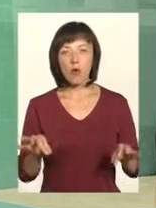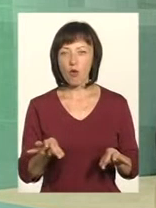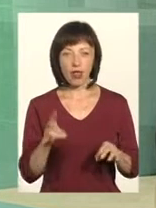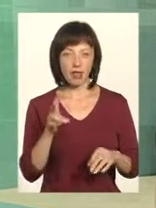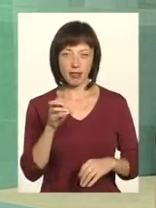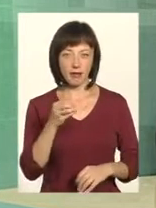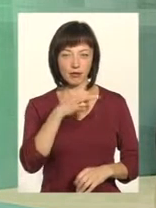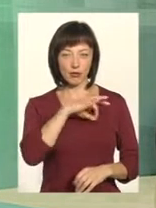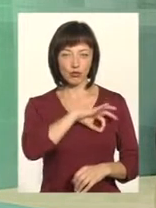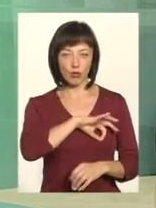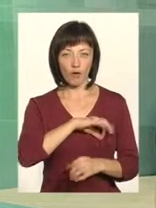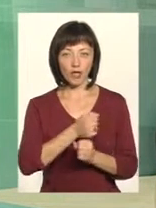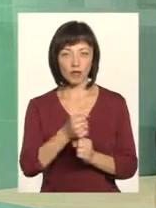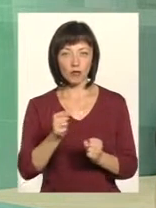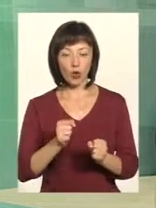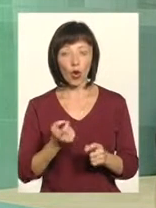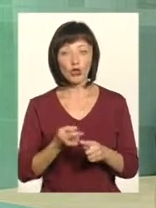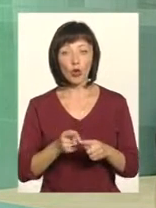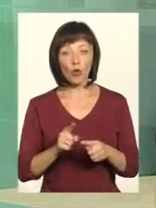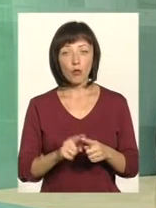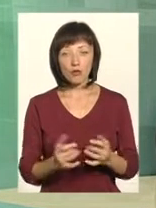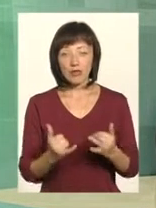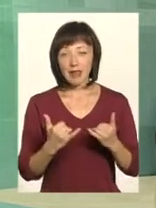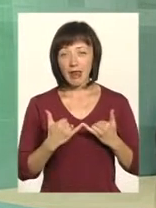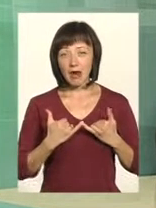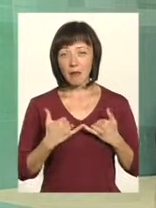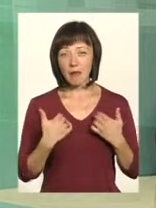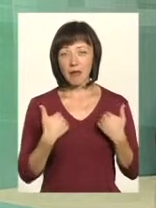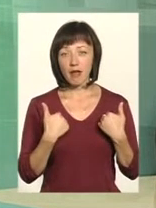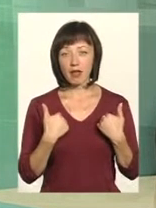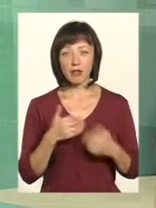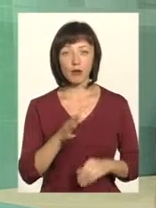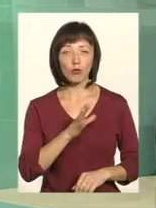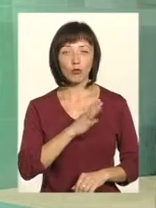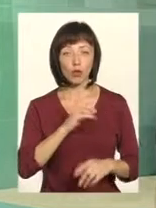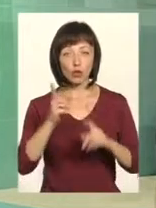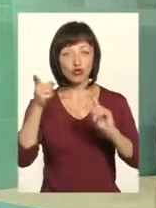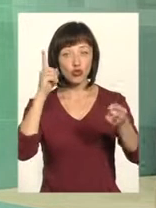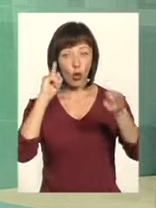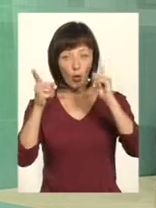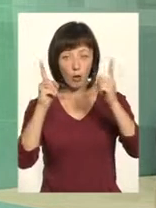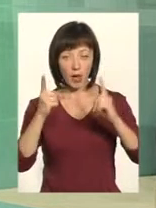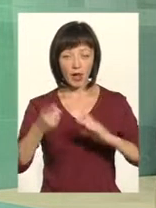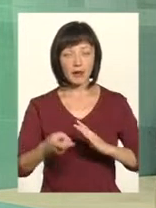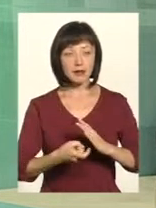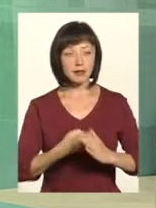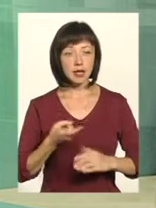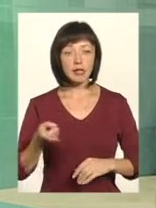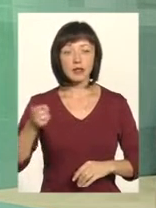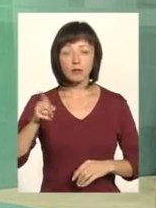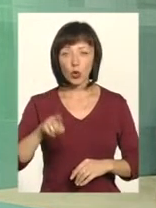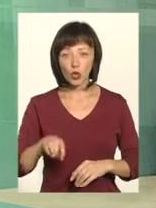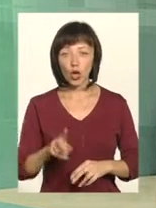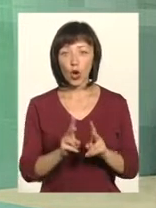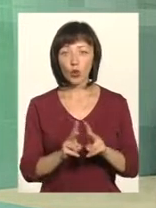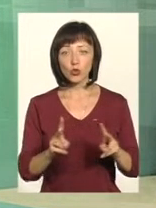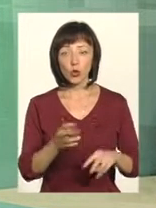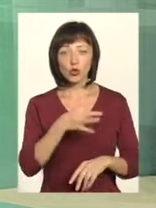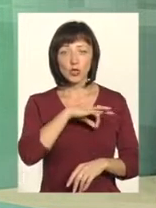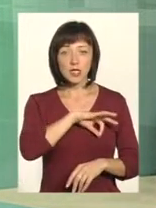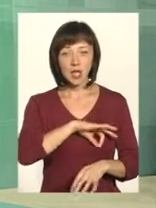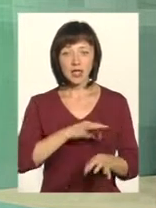межу. Тому для мене, знаєте, було шоком дізнатися про те, що ті, хто